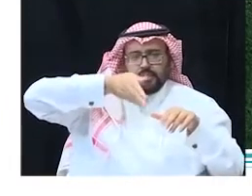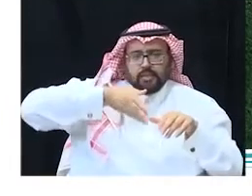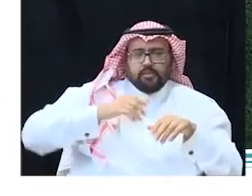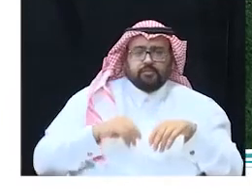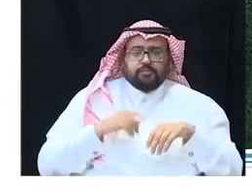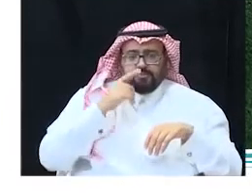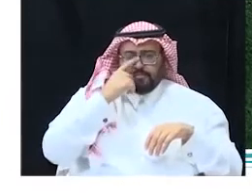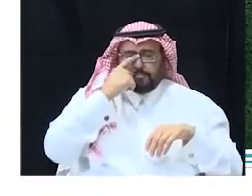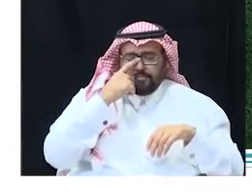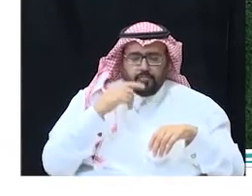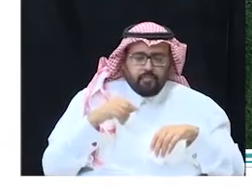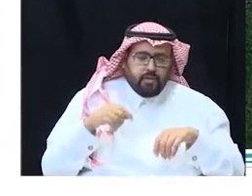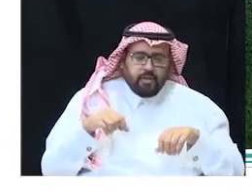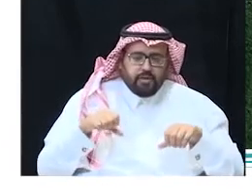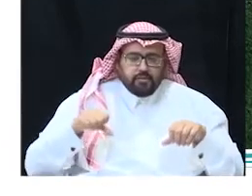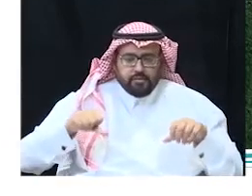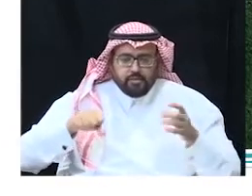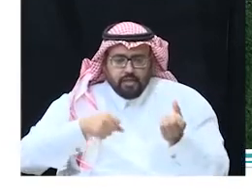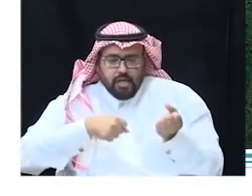بهذا الاتجاه.